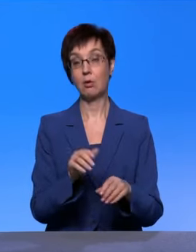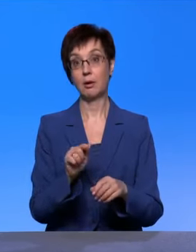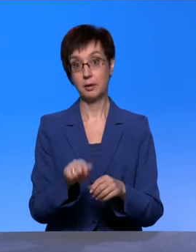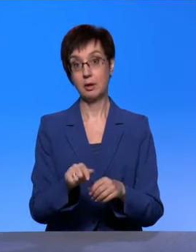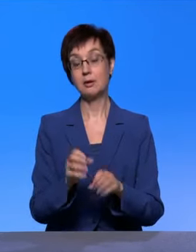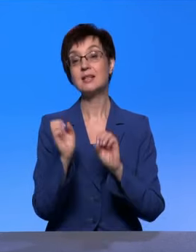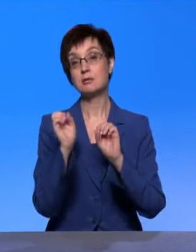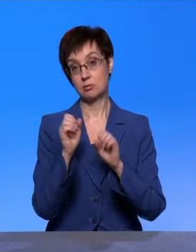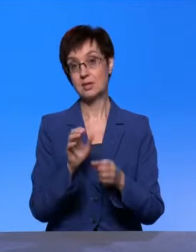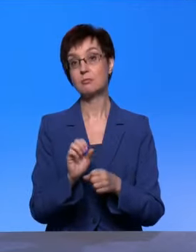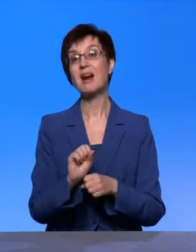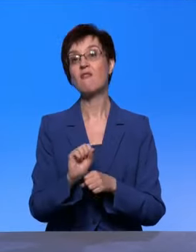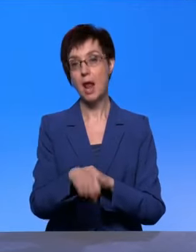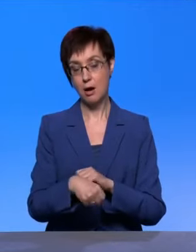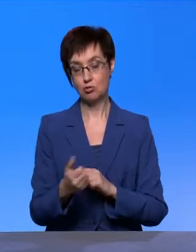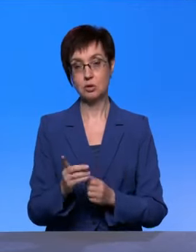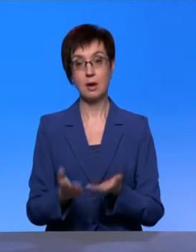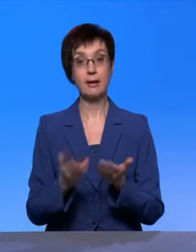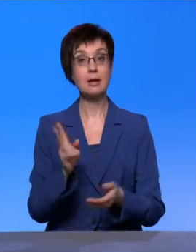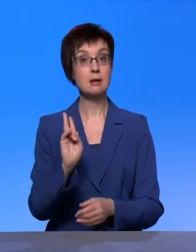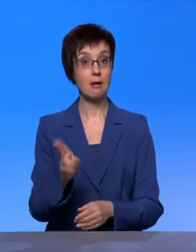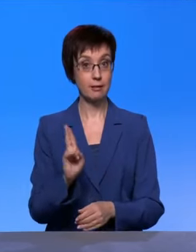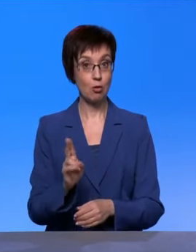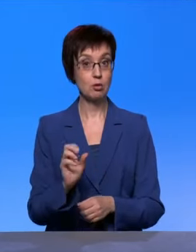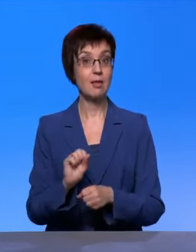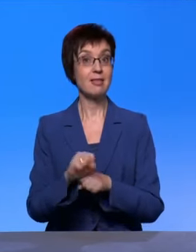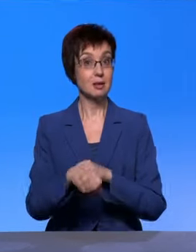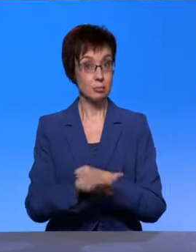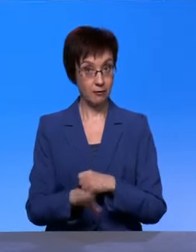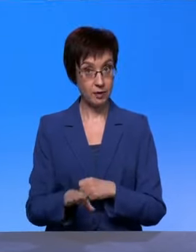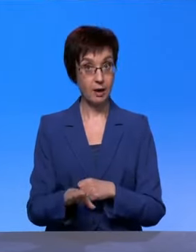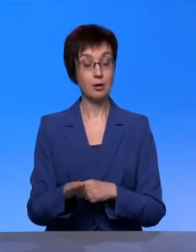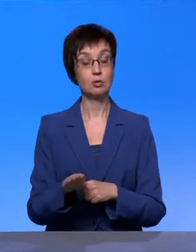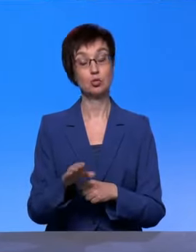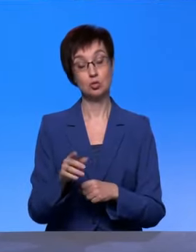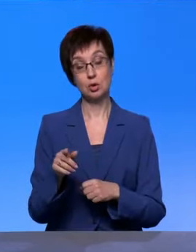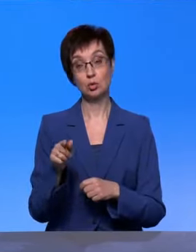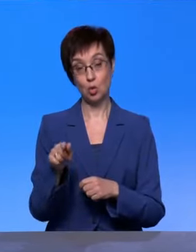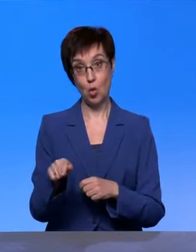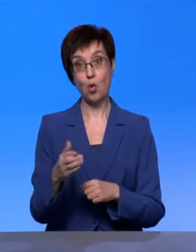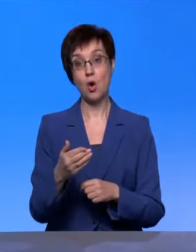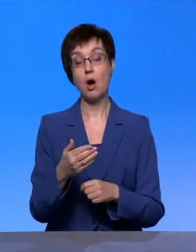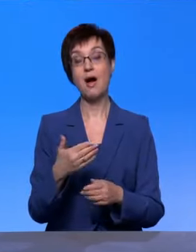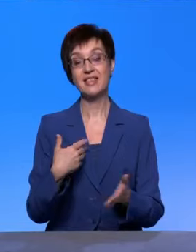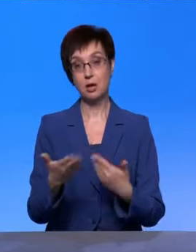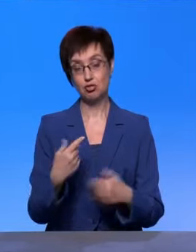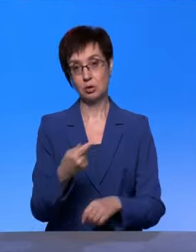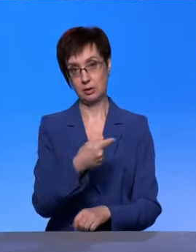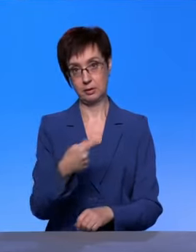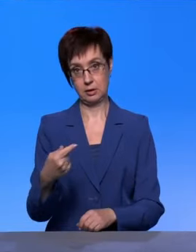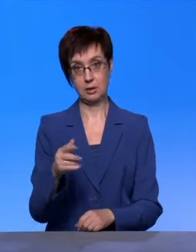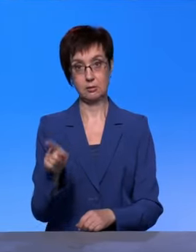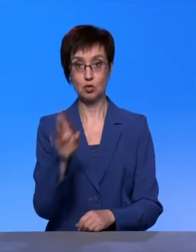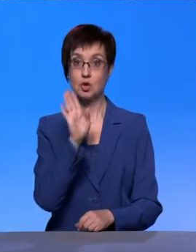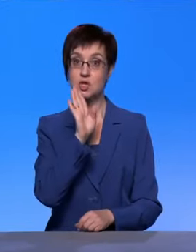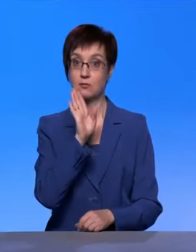ну вот у них и отрицательное отношение у девушки, собственно, тоже с этим вот поступит. Интересно, конечно, вот